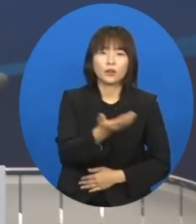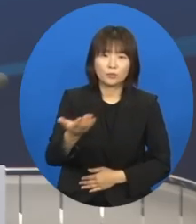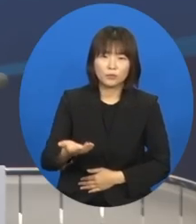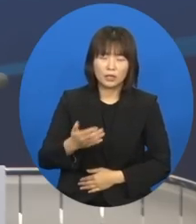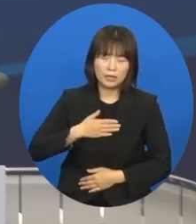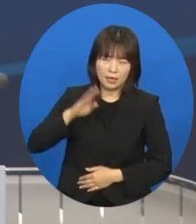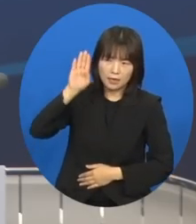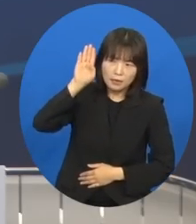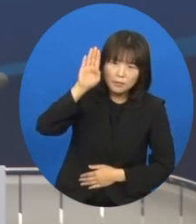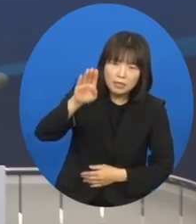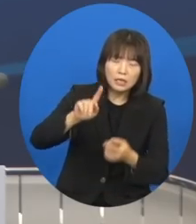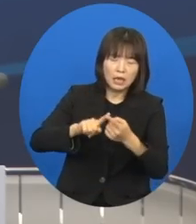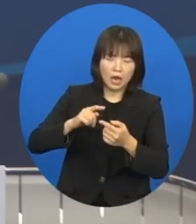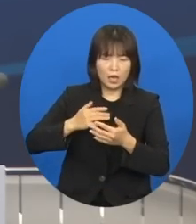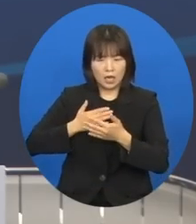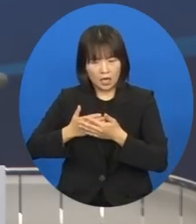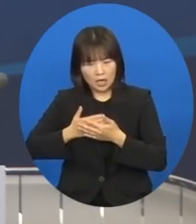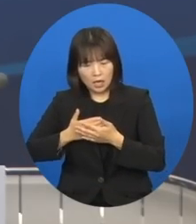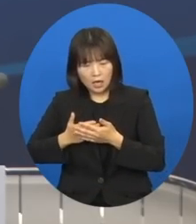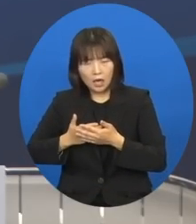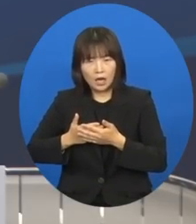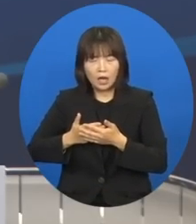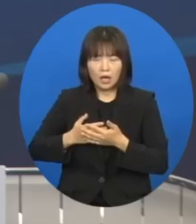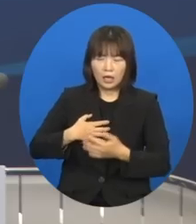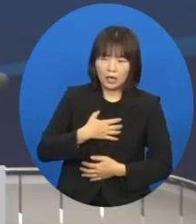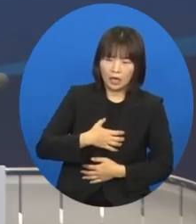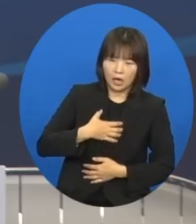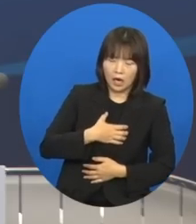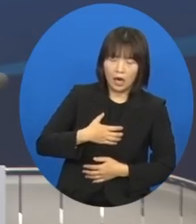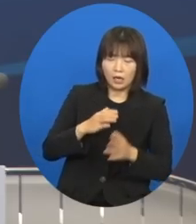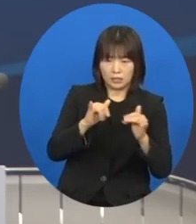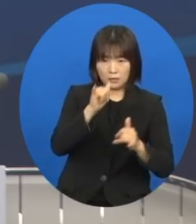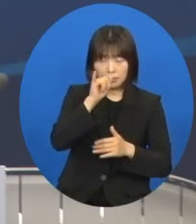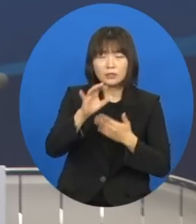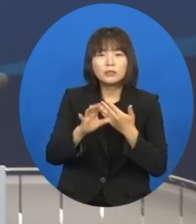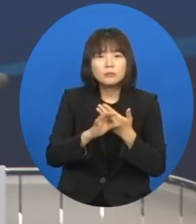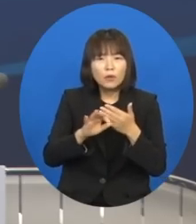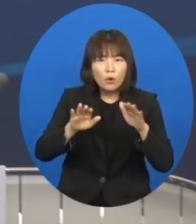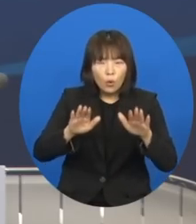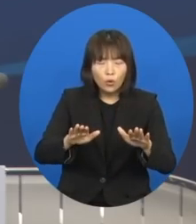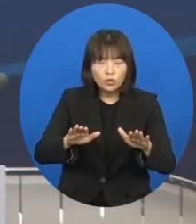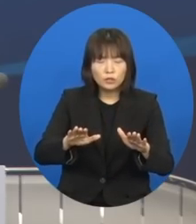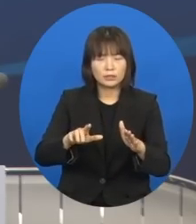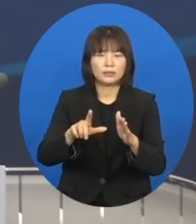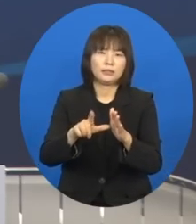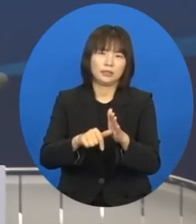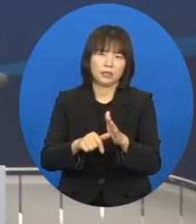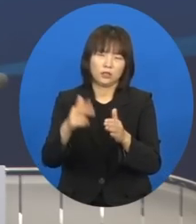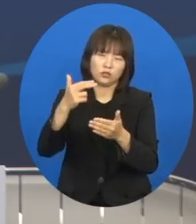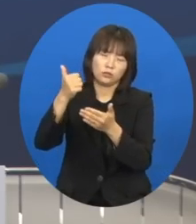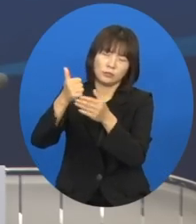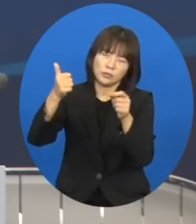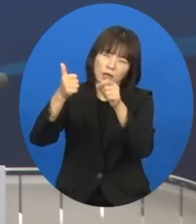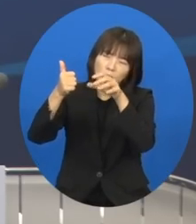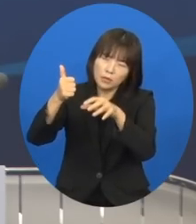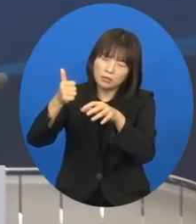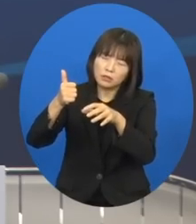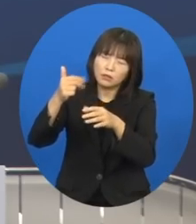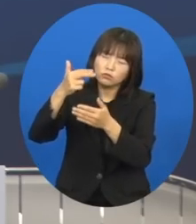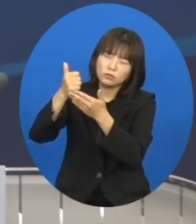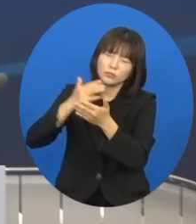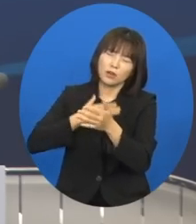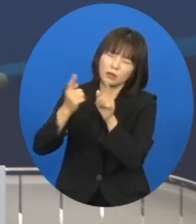미래에 대해서 불안함을 가지고 어떻게 될까 걱정하고 있는 분이 계시다면 오늘 이 시간 주님 앞에 나아가서 주님 저 좀